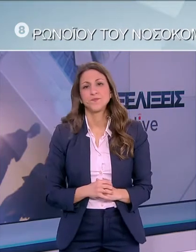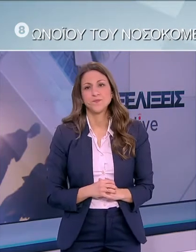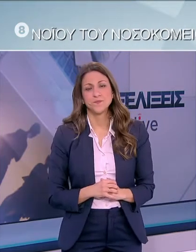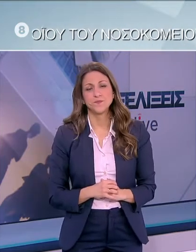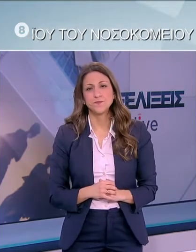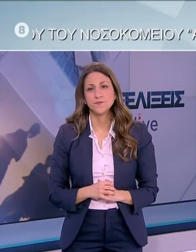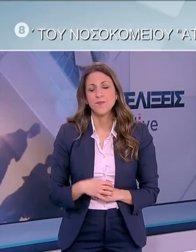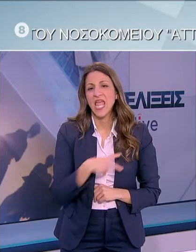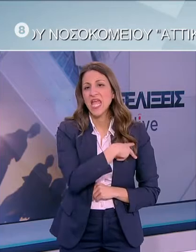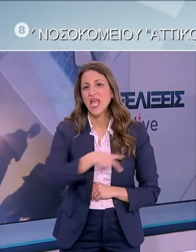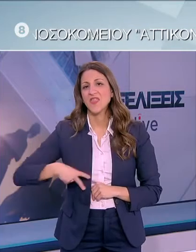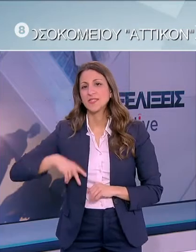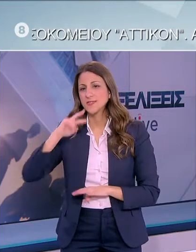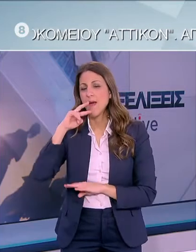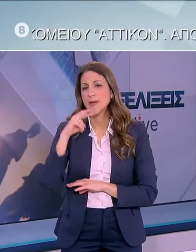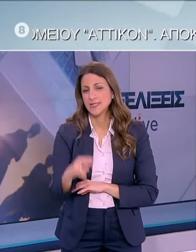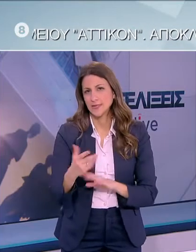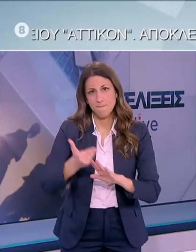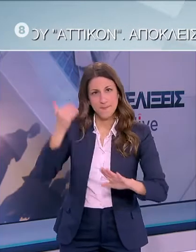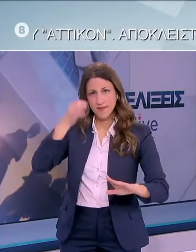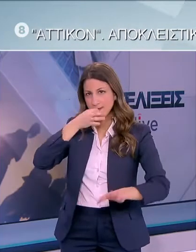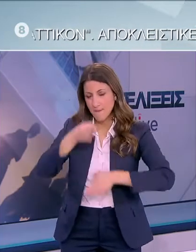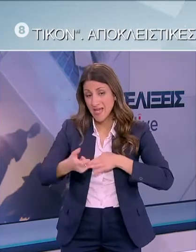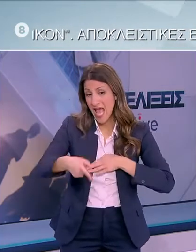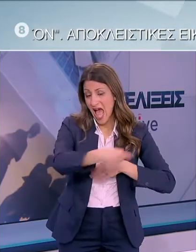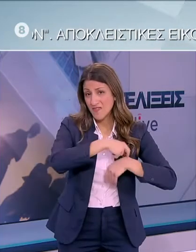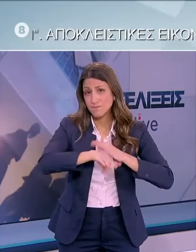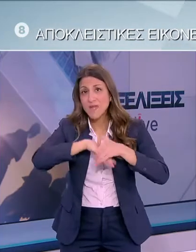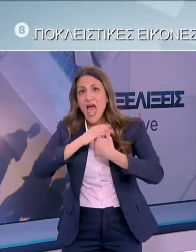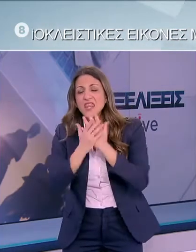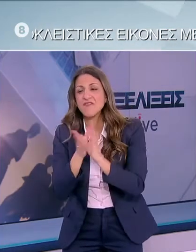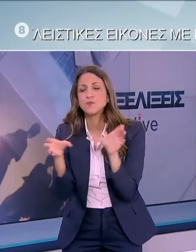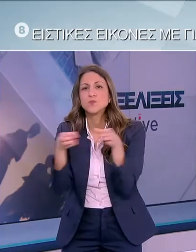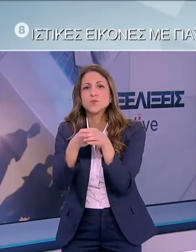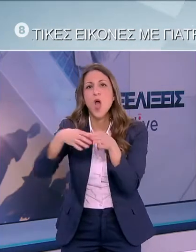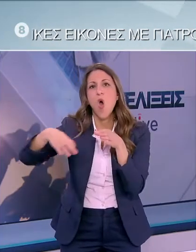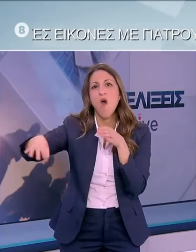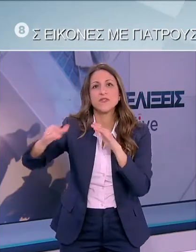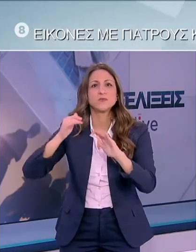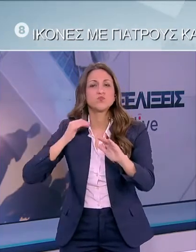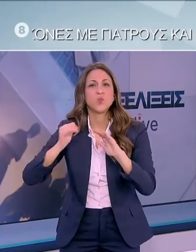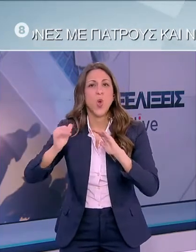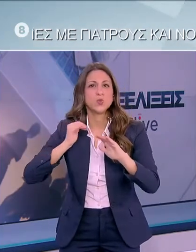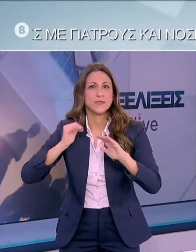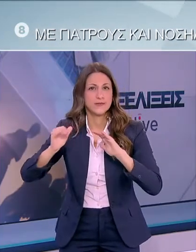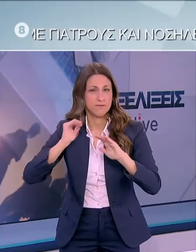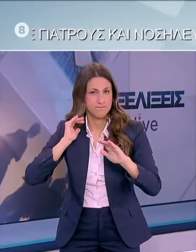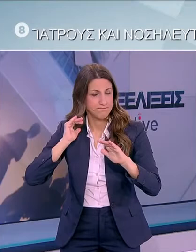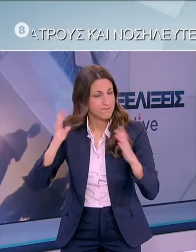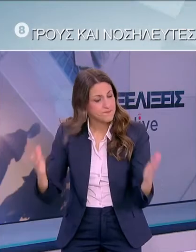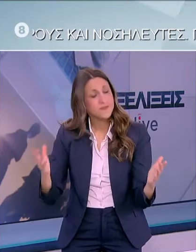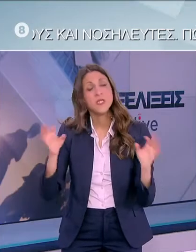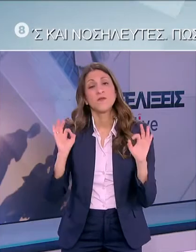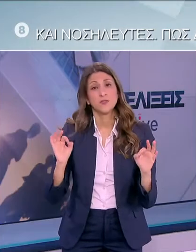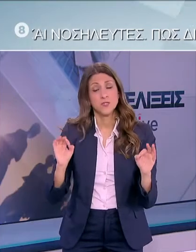Νομίζω και πάλι είπα ότι στην προηγούμενη απάντηση ότι αυτό που μας ενδιαφέρει αυτή τη στιγμή είναι η προστασία των ευπαθών ομάδων. Σίγουρα,